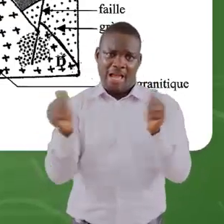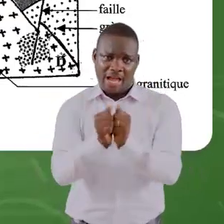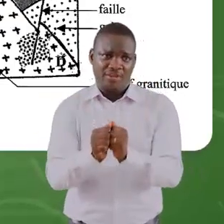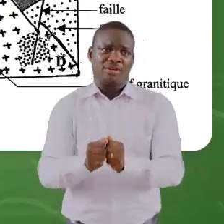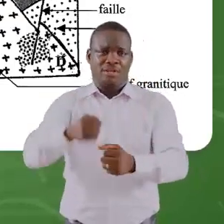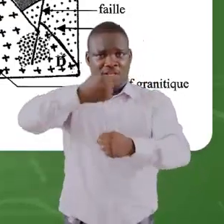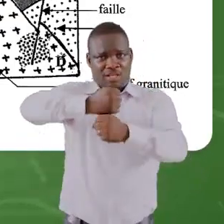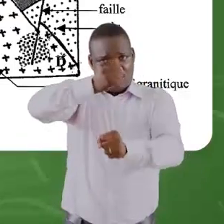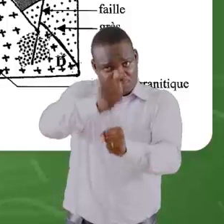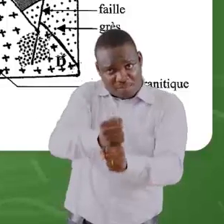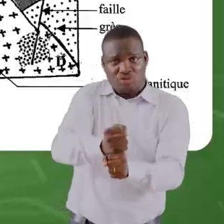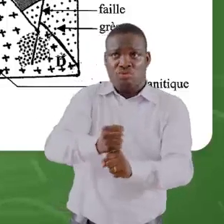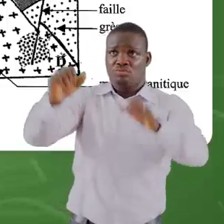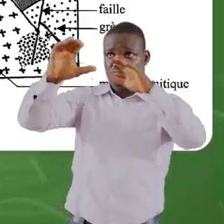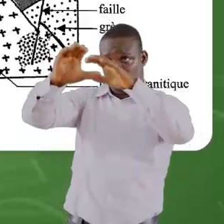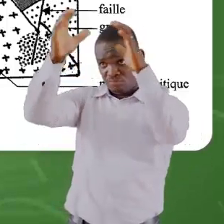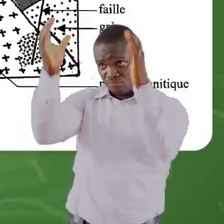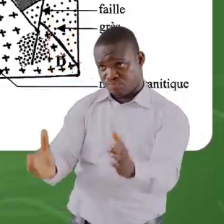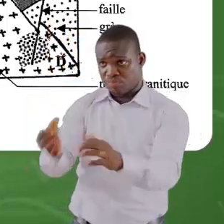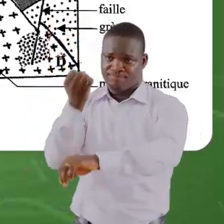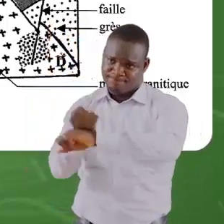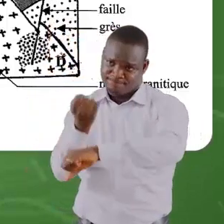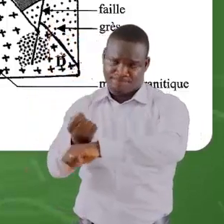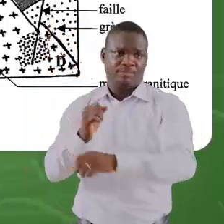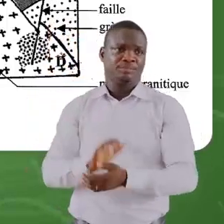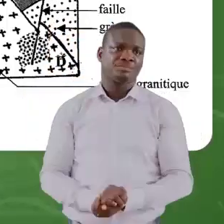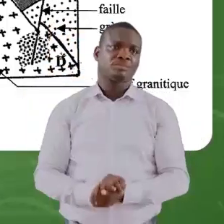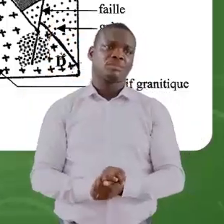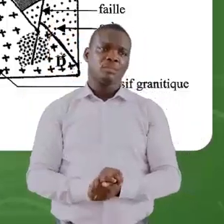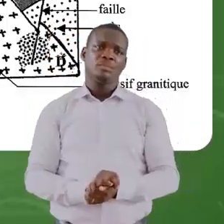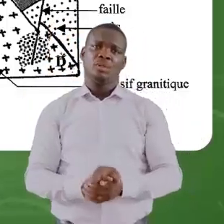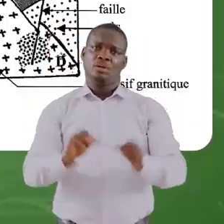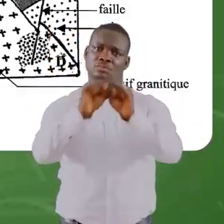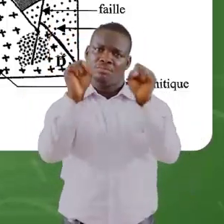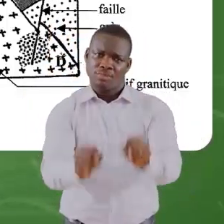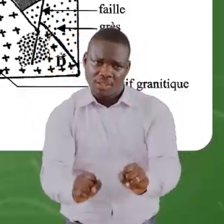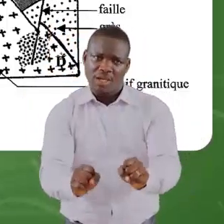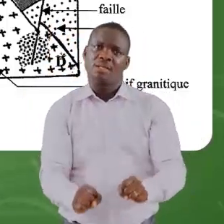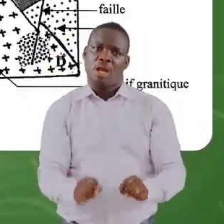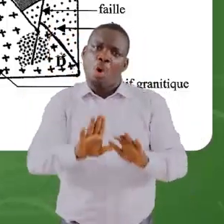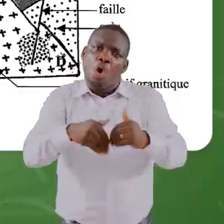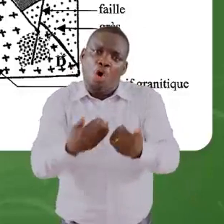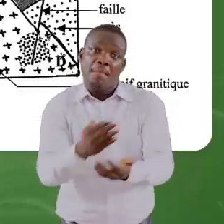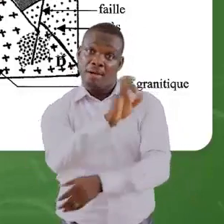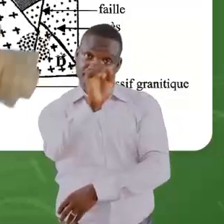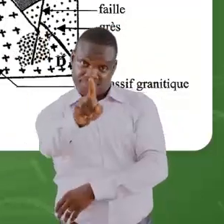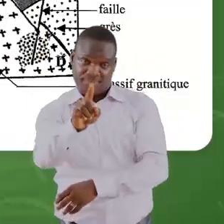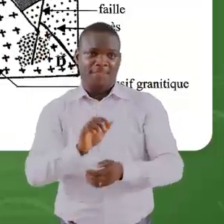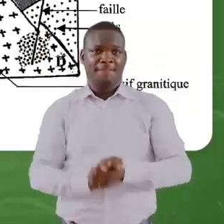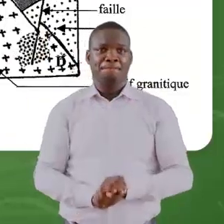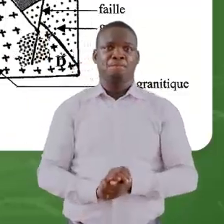avec la formation du massif granitique. Le mécanisme est le suivant.